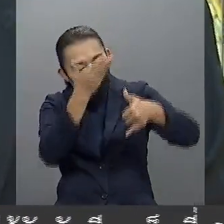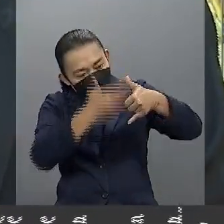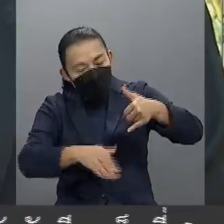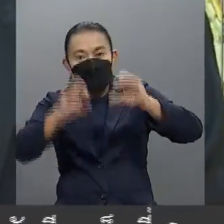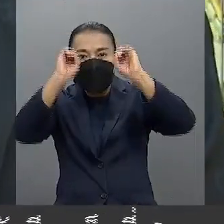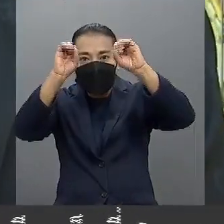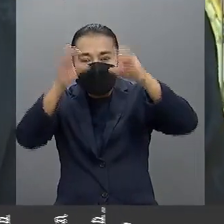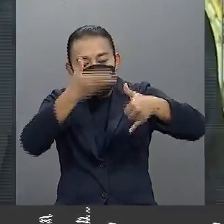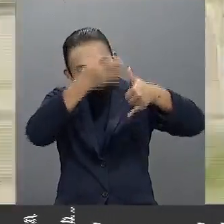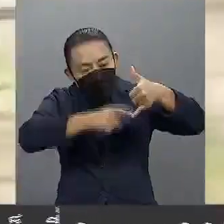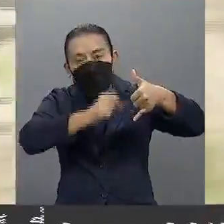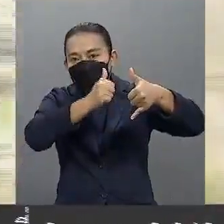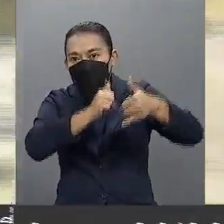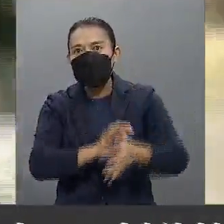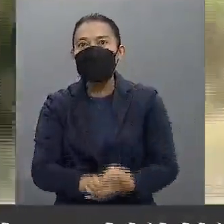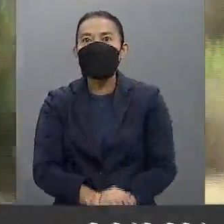ากๆทั้งคู่ครับ